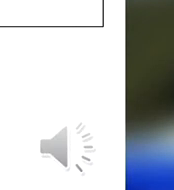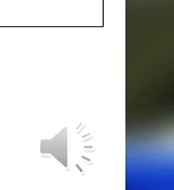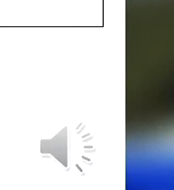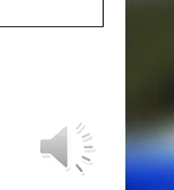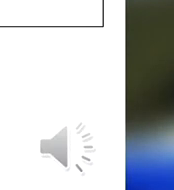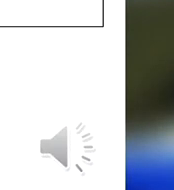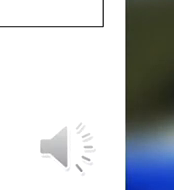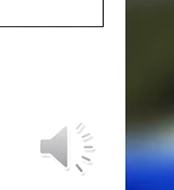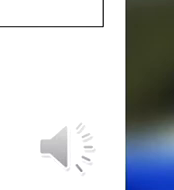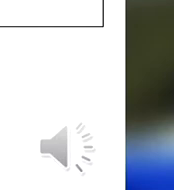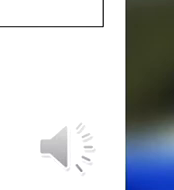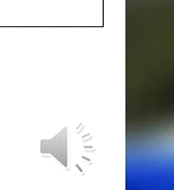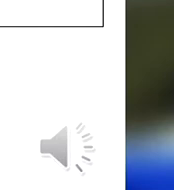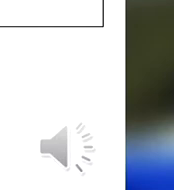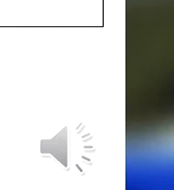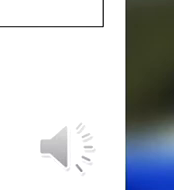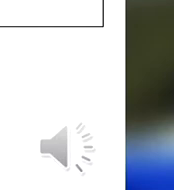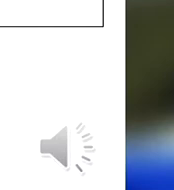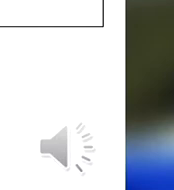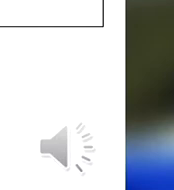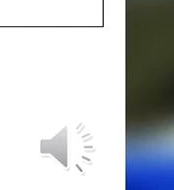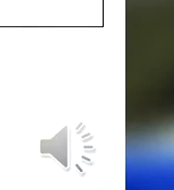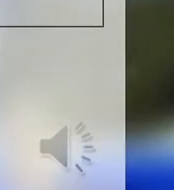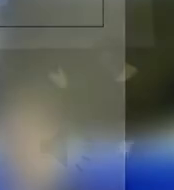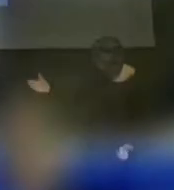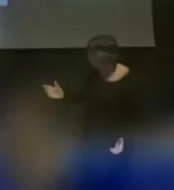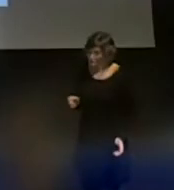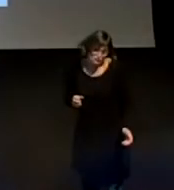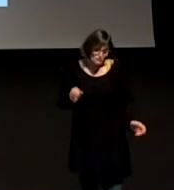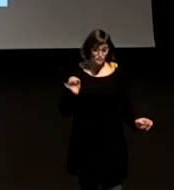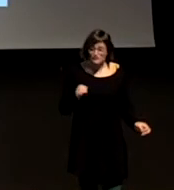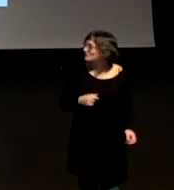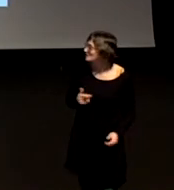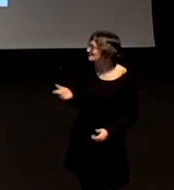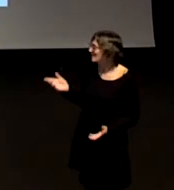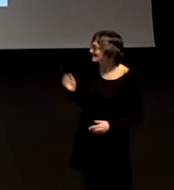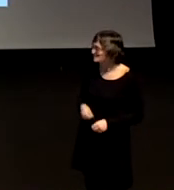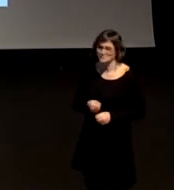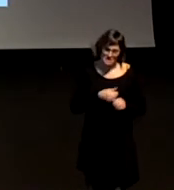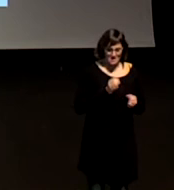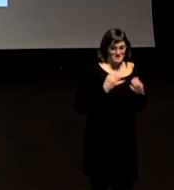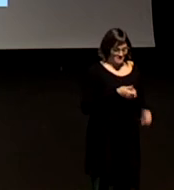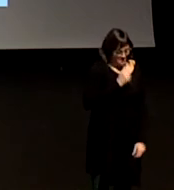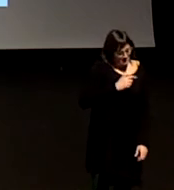tu veux raconter la chouette chevêche ça te dit ça je bois je bois un coup